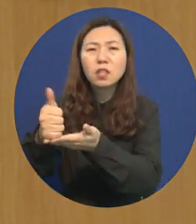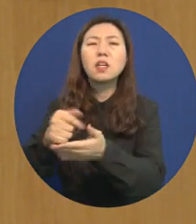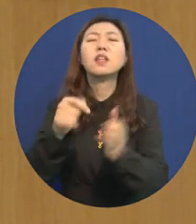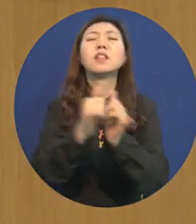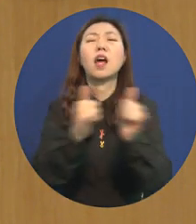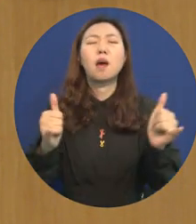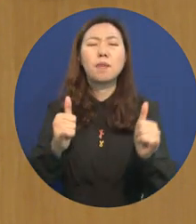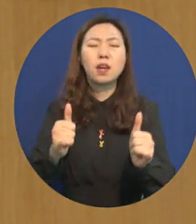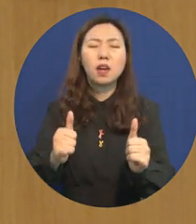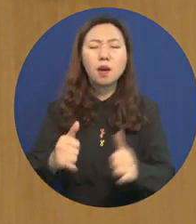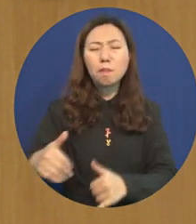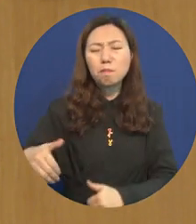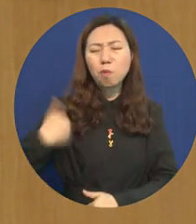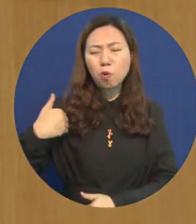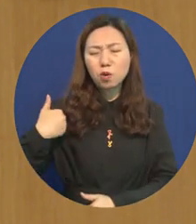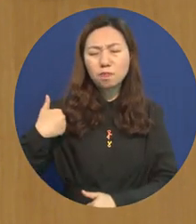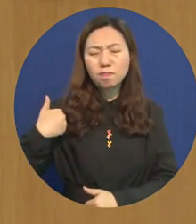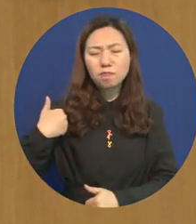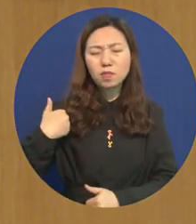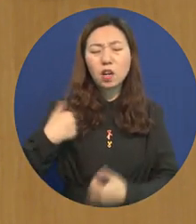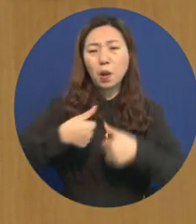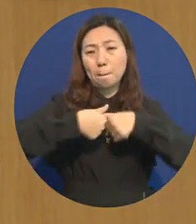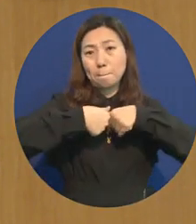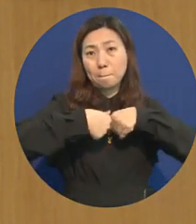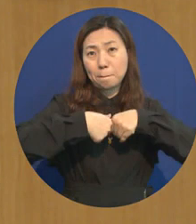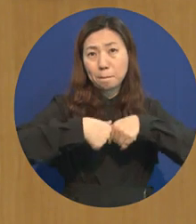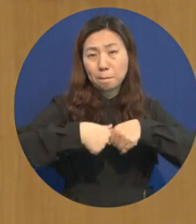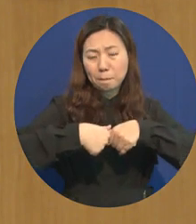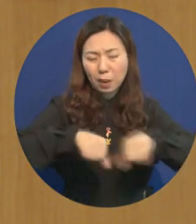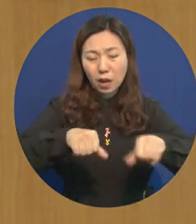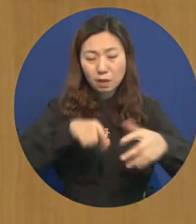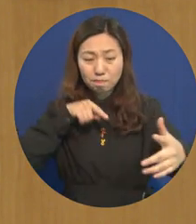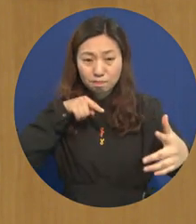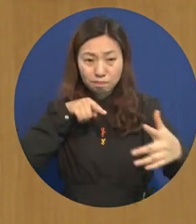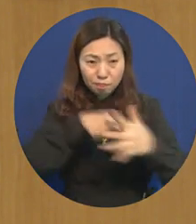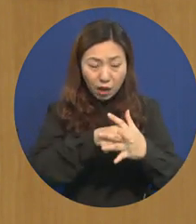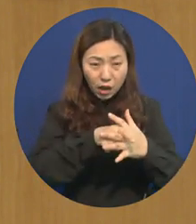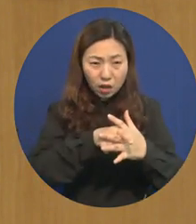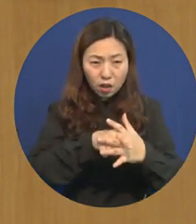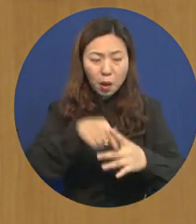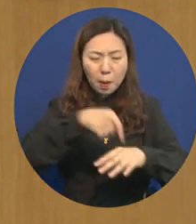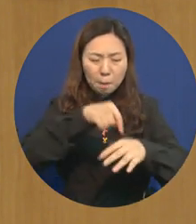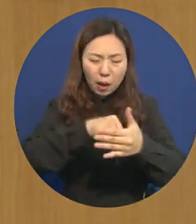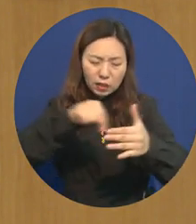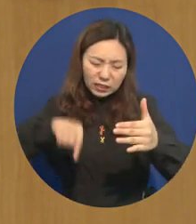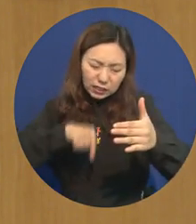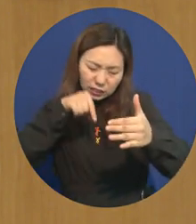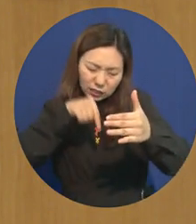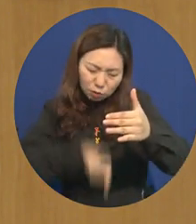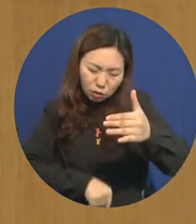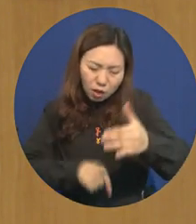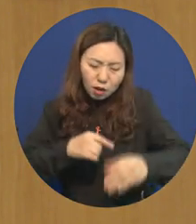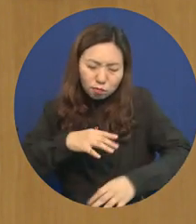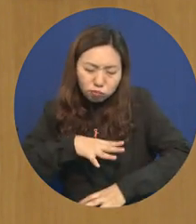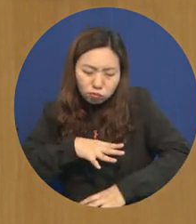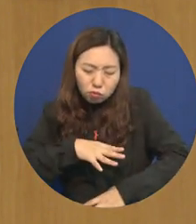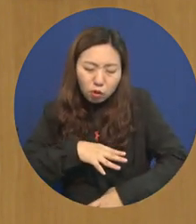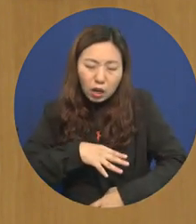깨뜨렸어. 그 어리석음을 깨뜨렸어. 마음속에 있는 두려움과 신비감을 사라지게 하는